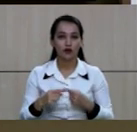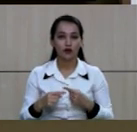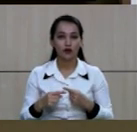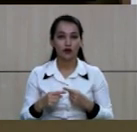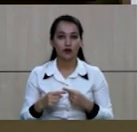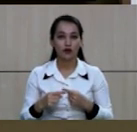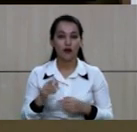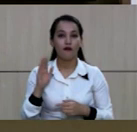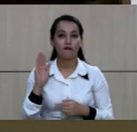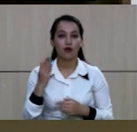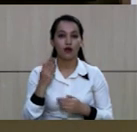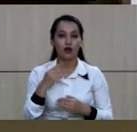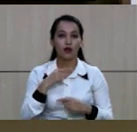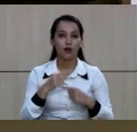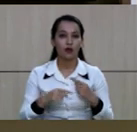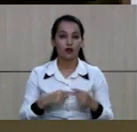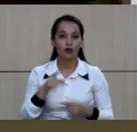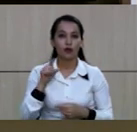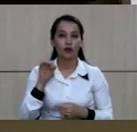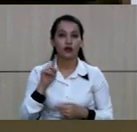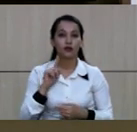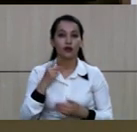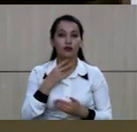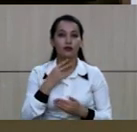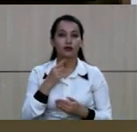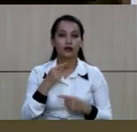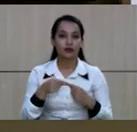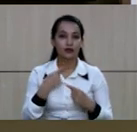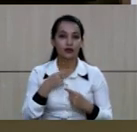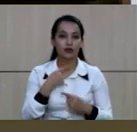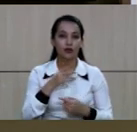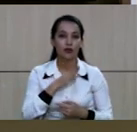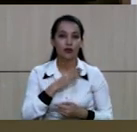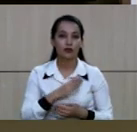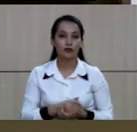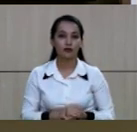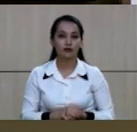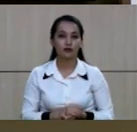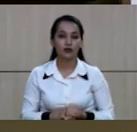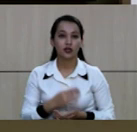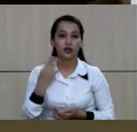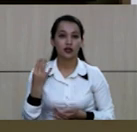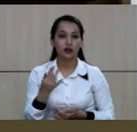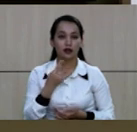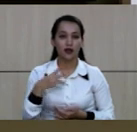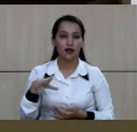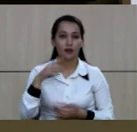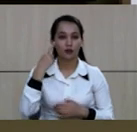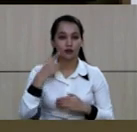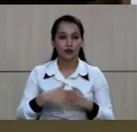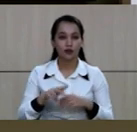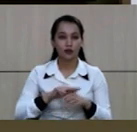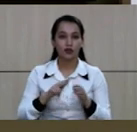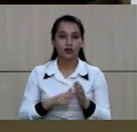келтирилаётган воқеа ҳодисалар орқали Гулханий нима демоқчи? Демак, сиз тарихдан яхши биласизки,